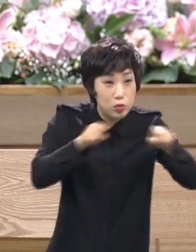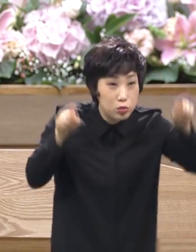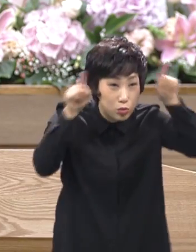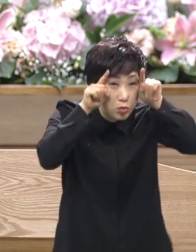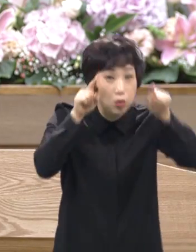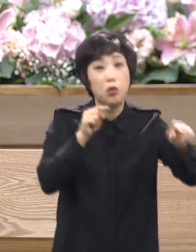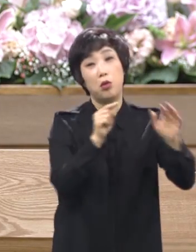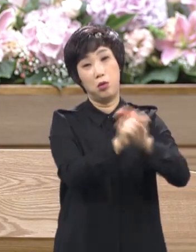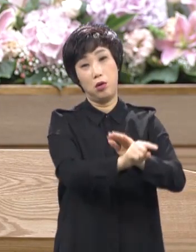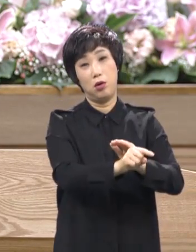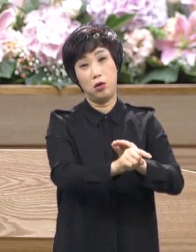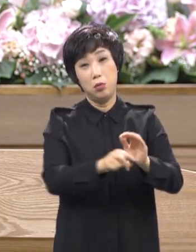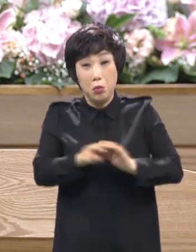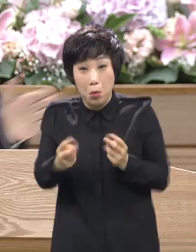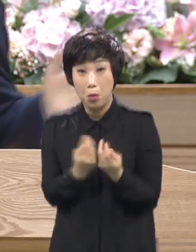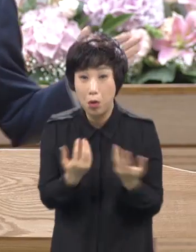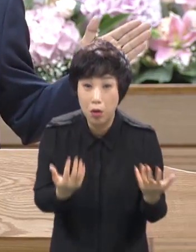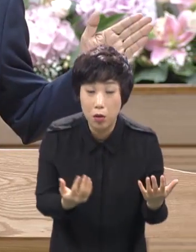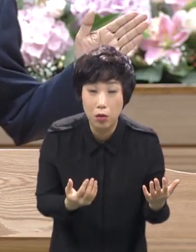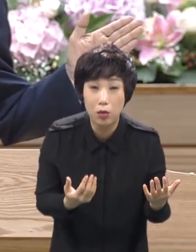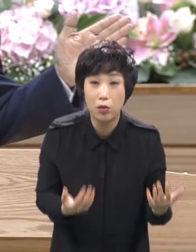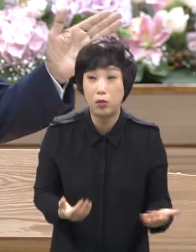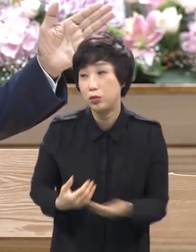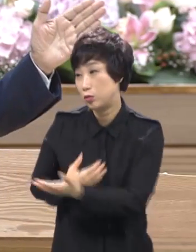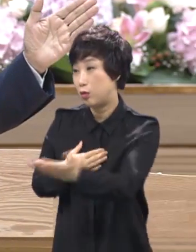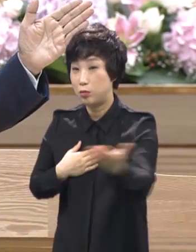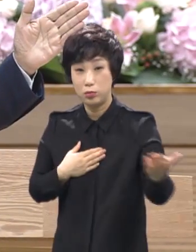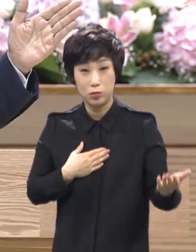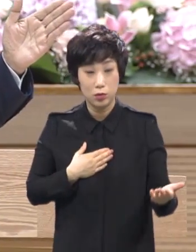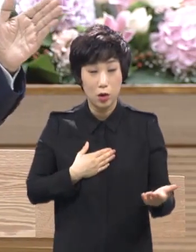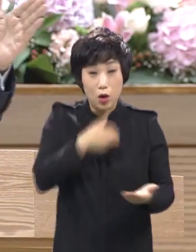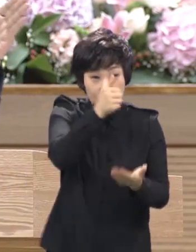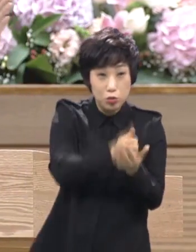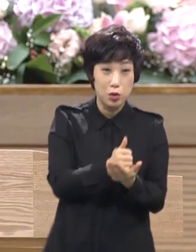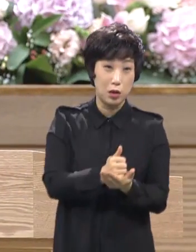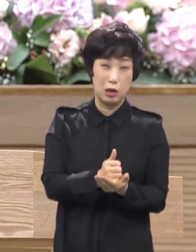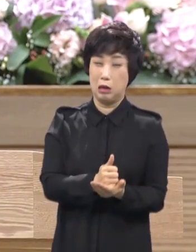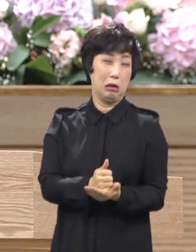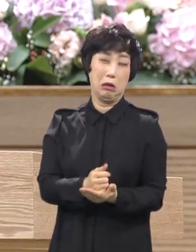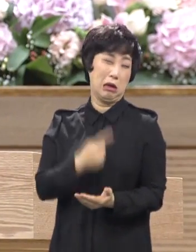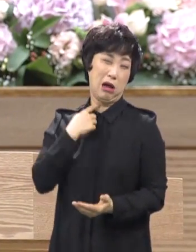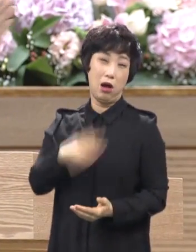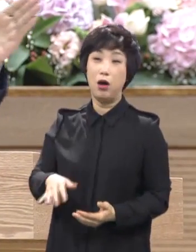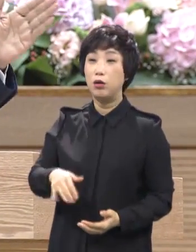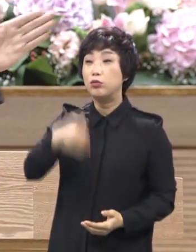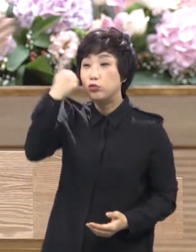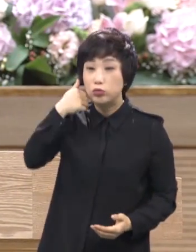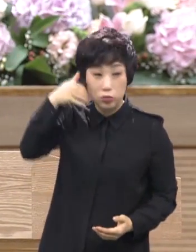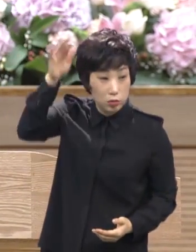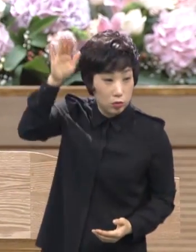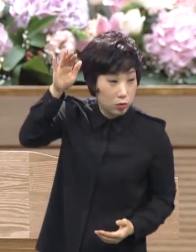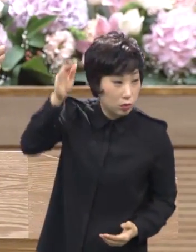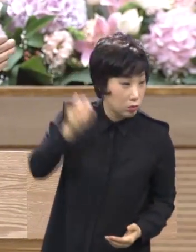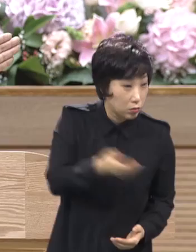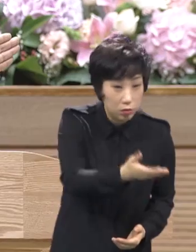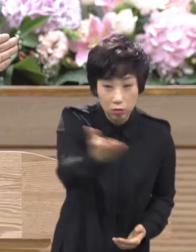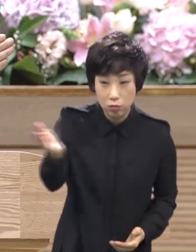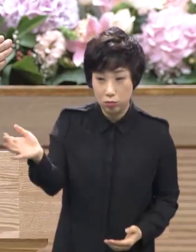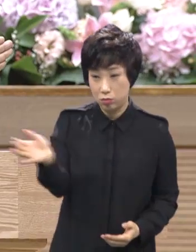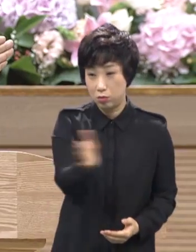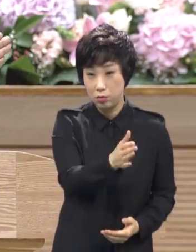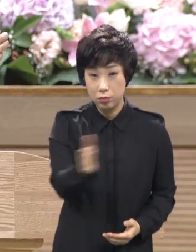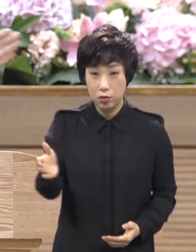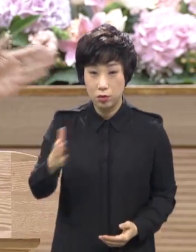수 없다라고 할 때 여기서 죄에서 벗어날 자가 한 사람이라도 있느냐?